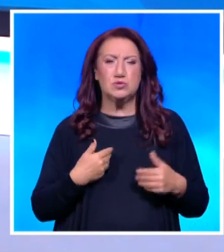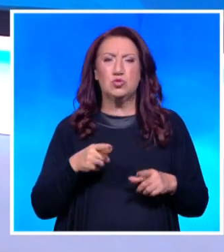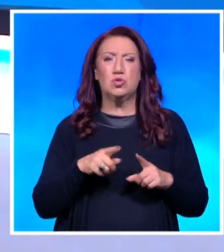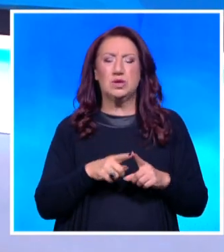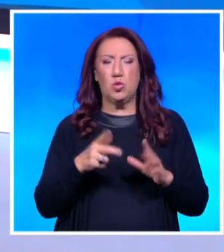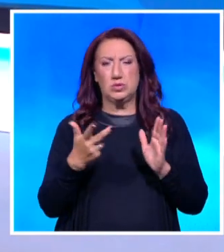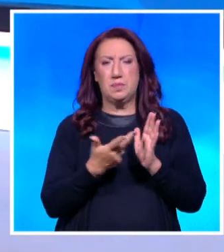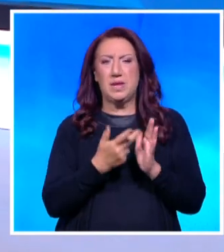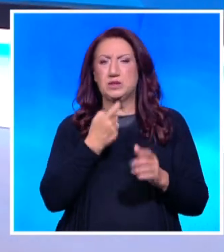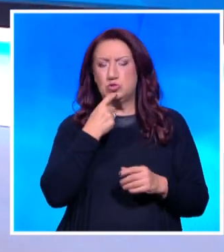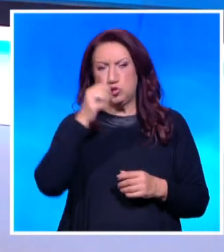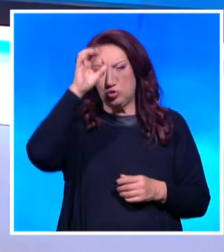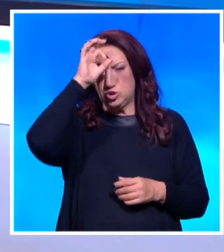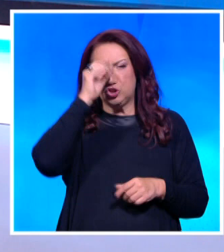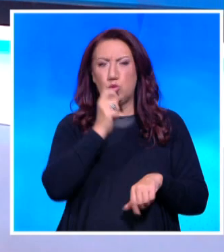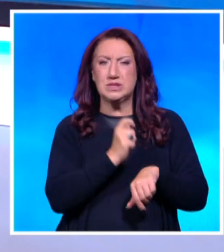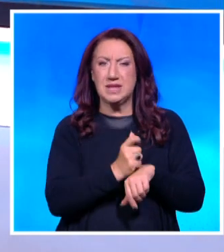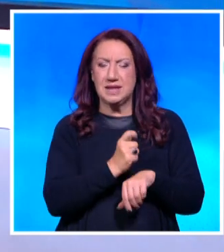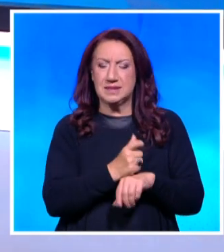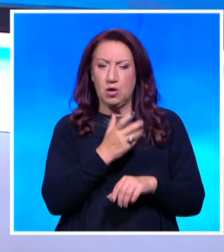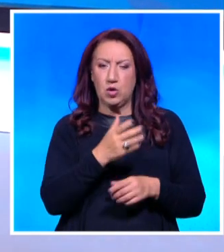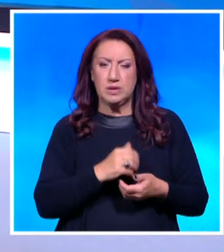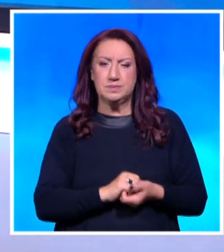Дебора. Теодора Христова с подробностите. Добър вечер.